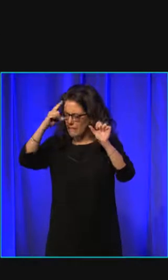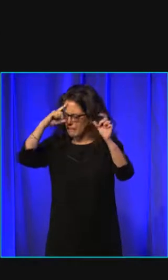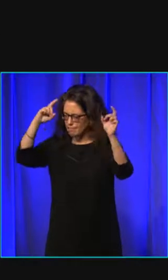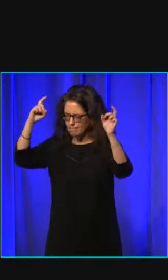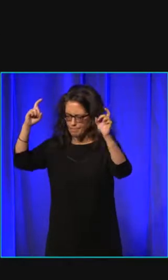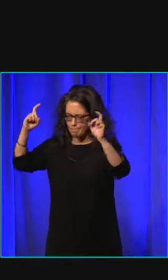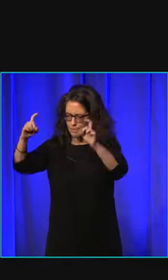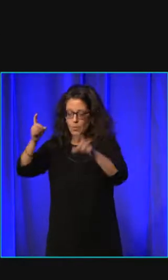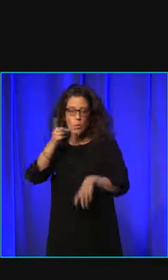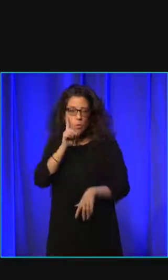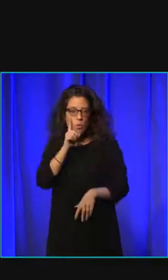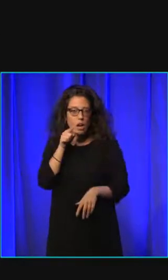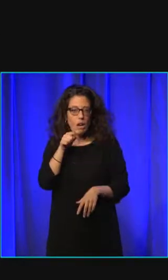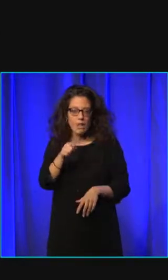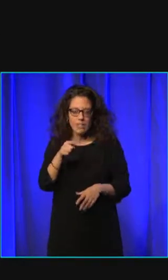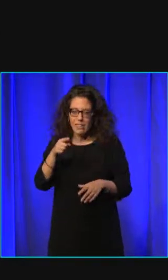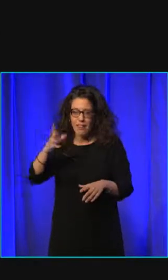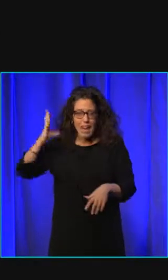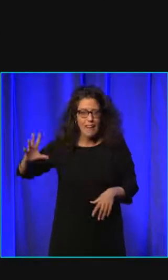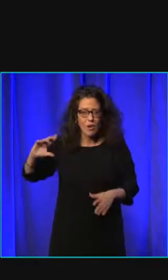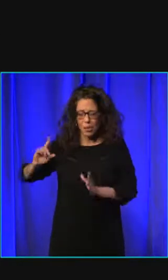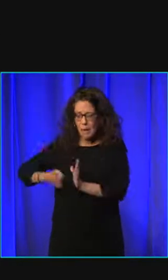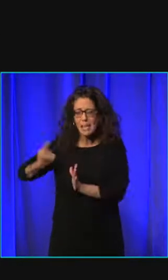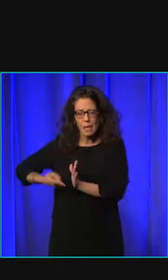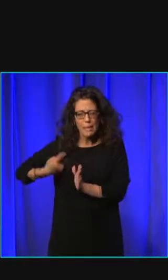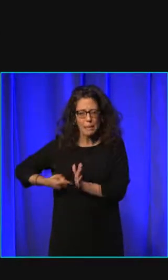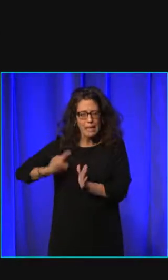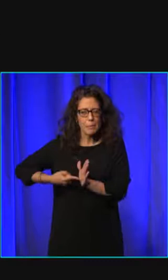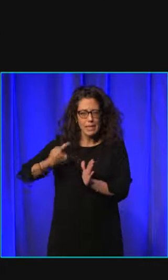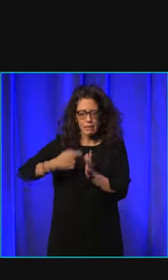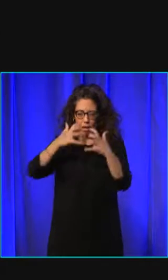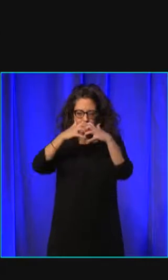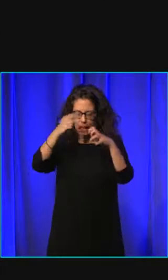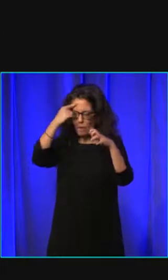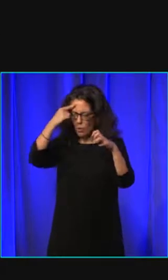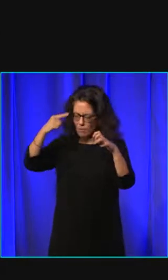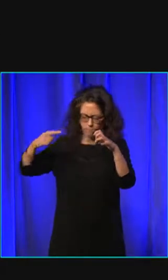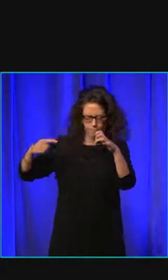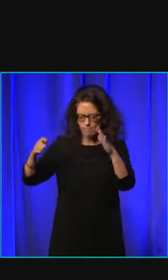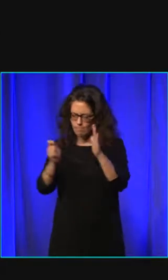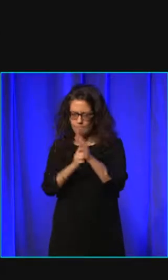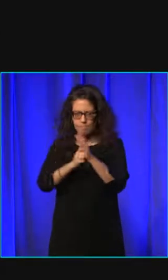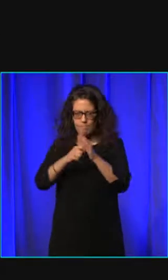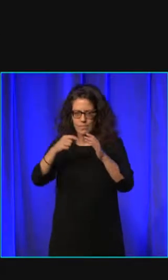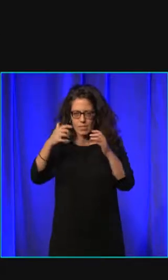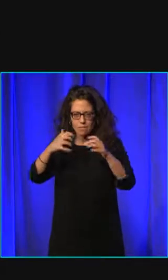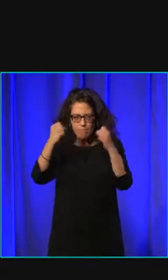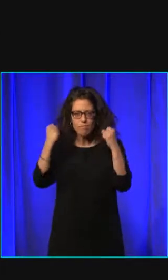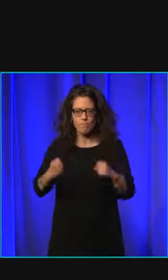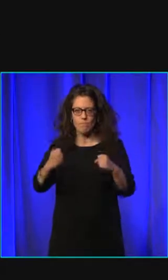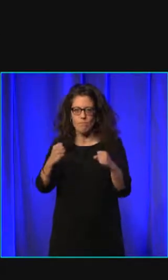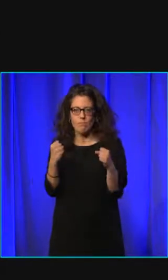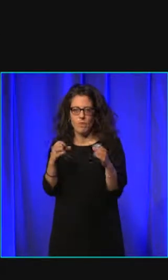qu'il a tellement répété les gestes que les gestes dans le cerveau sont codés de manière très solide.